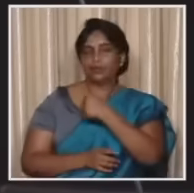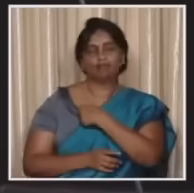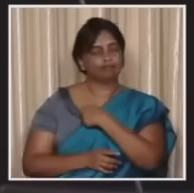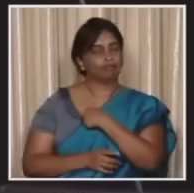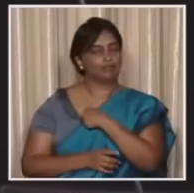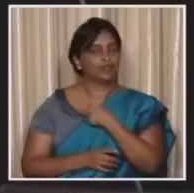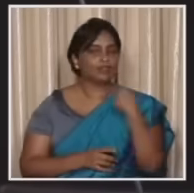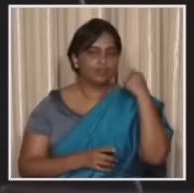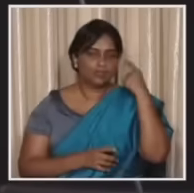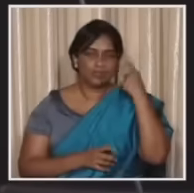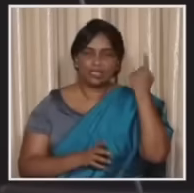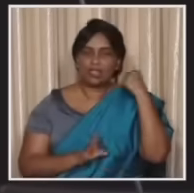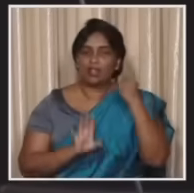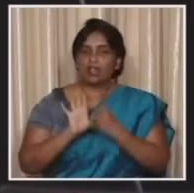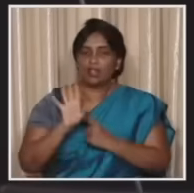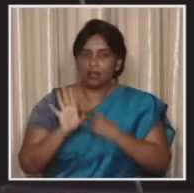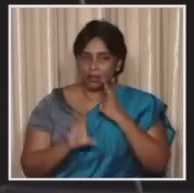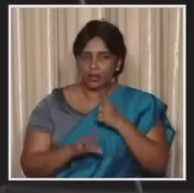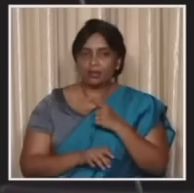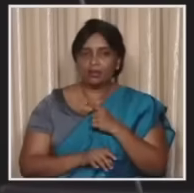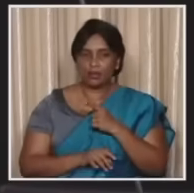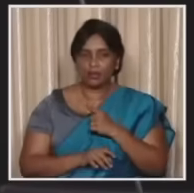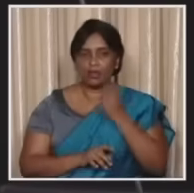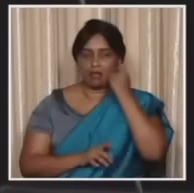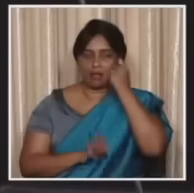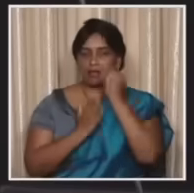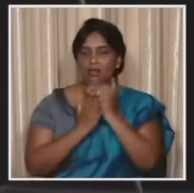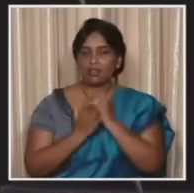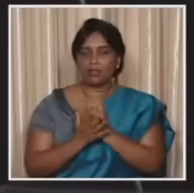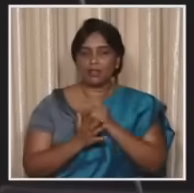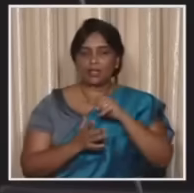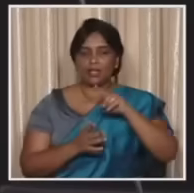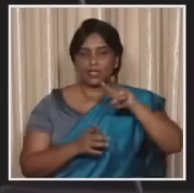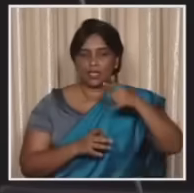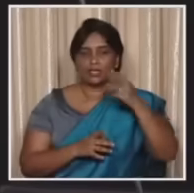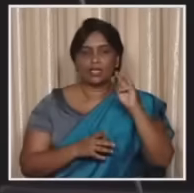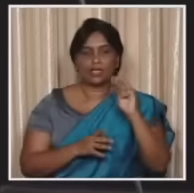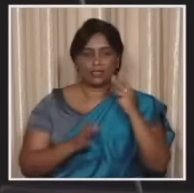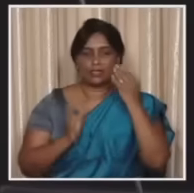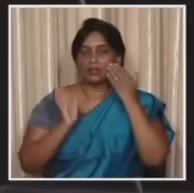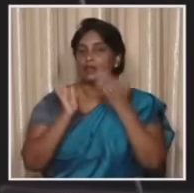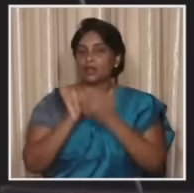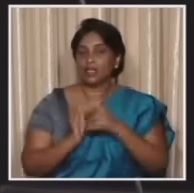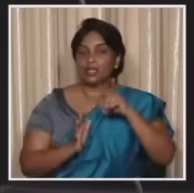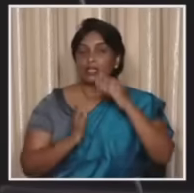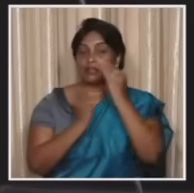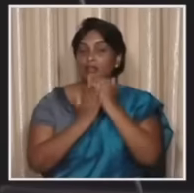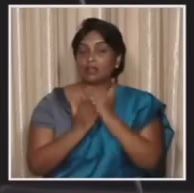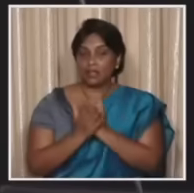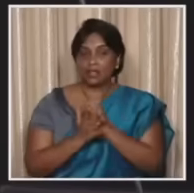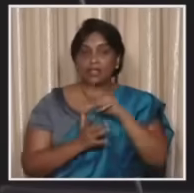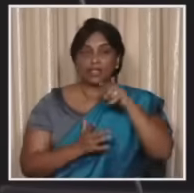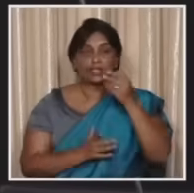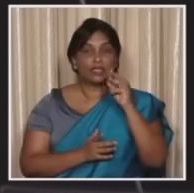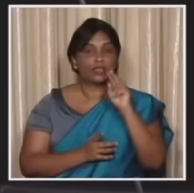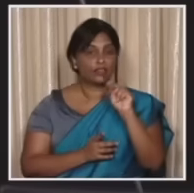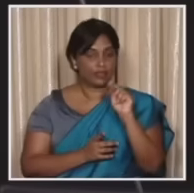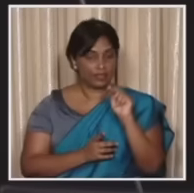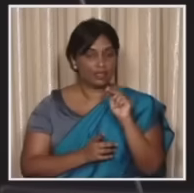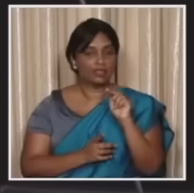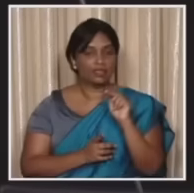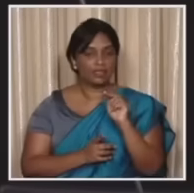සාක්ෂිරංග ගිය අවුරුද්දෙත් මේ යෝජනා 130ක් විතර ඉදිරිපත් කරා. ඒ යෝජනා 130